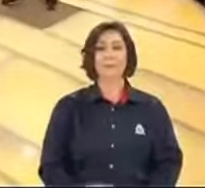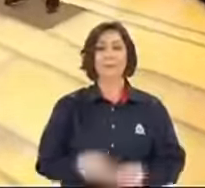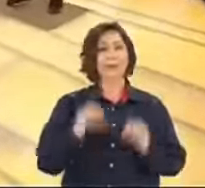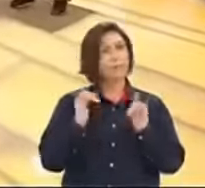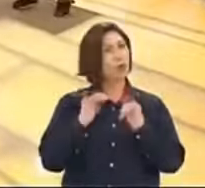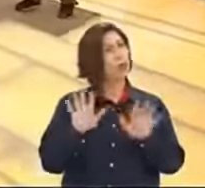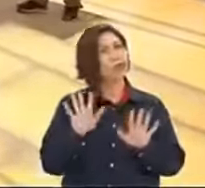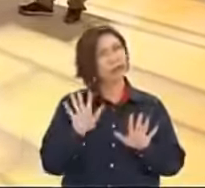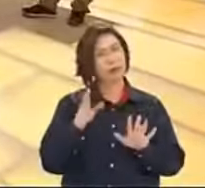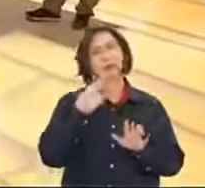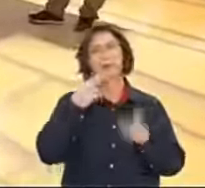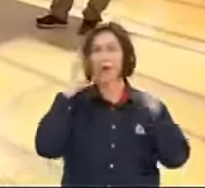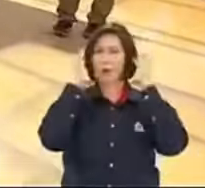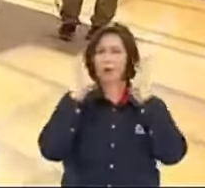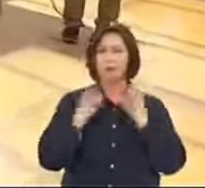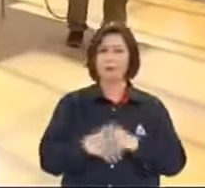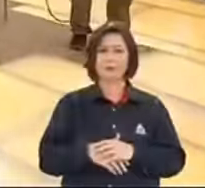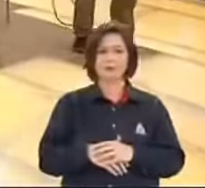Fena değildi bence Reyhan.